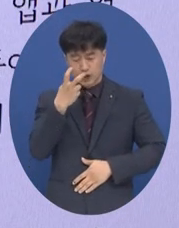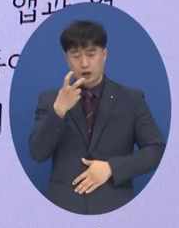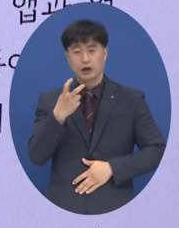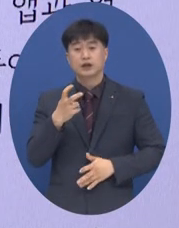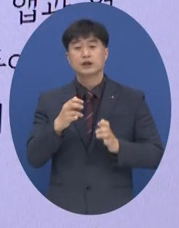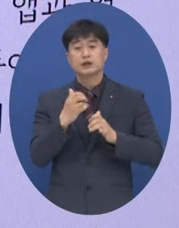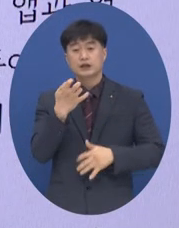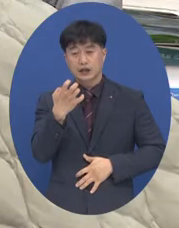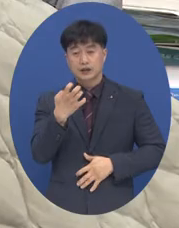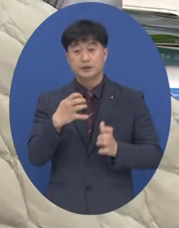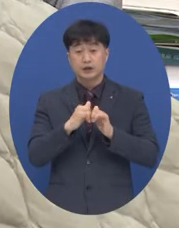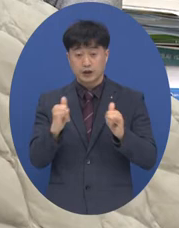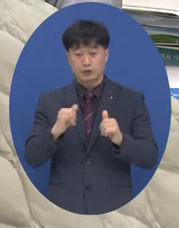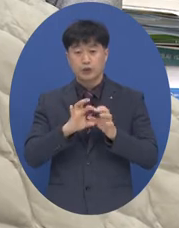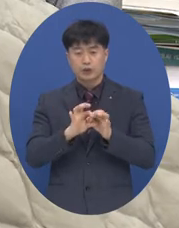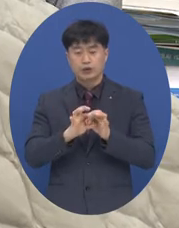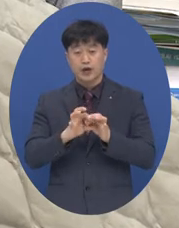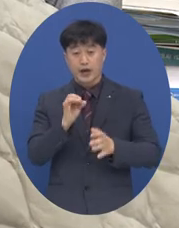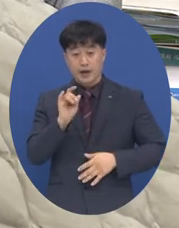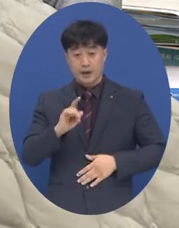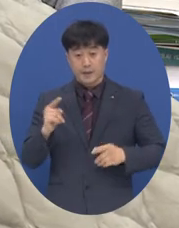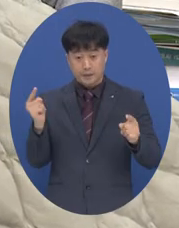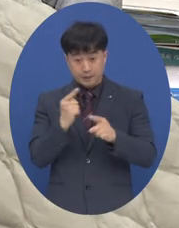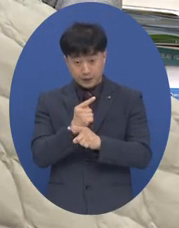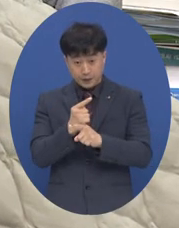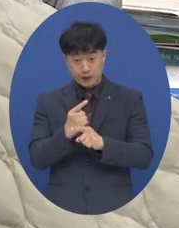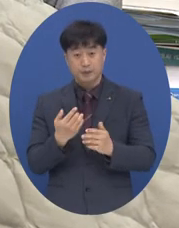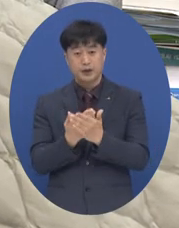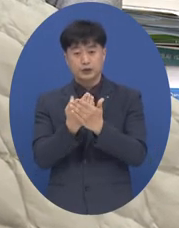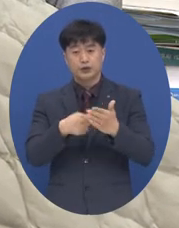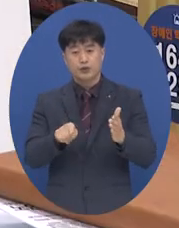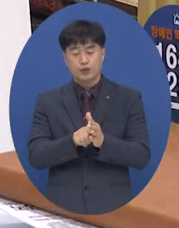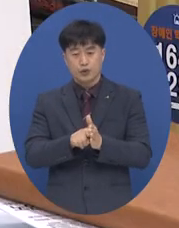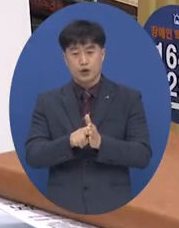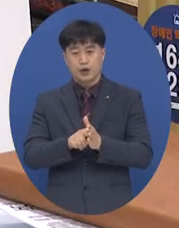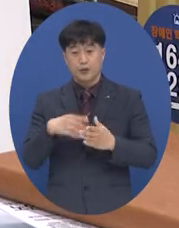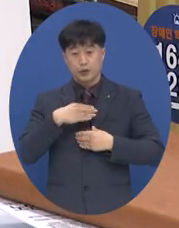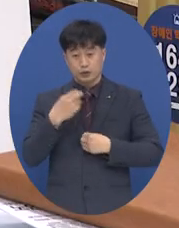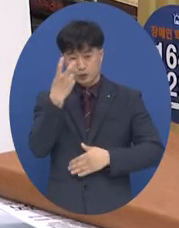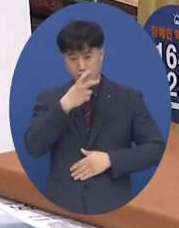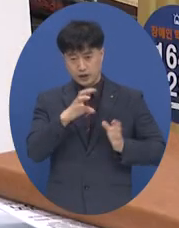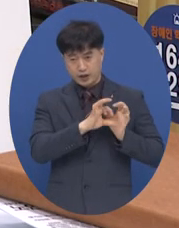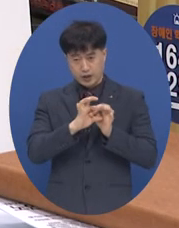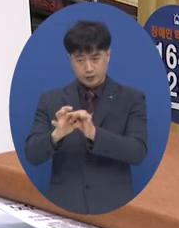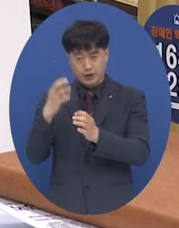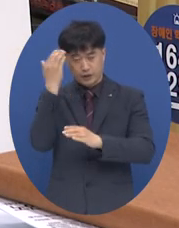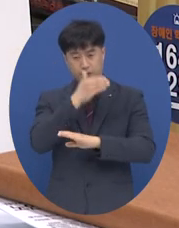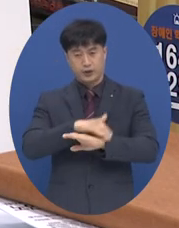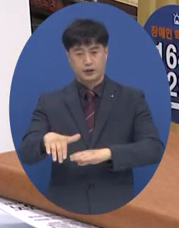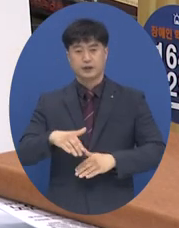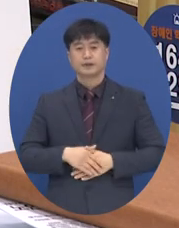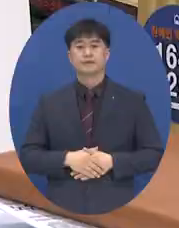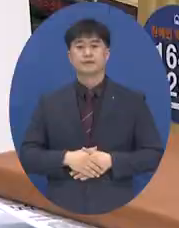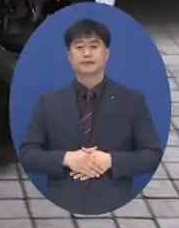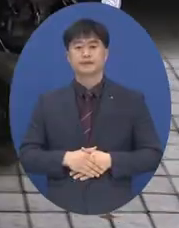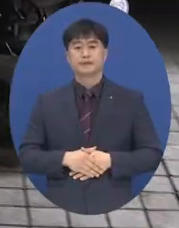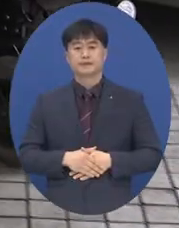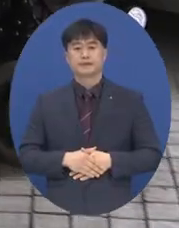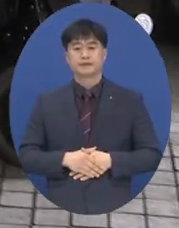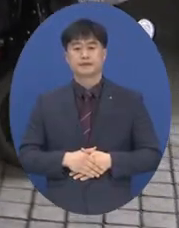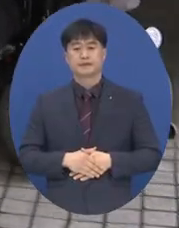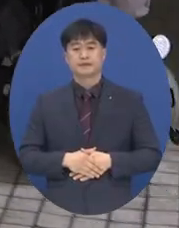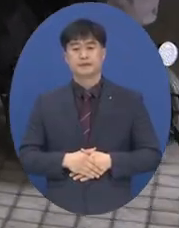요원 40명 을 통해 어플리케이션 개선을 위한 공중 이용수 설에 대한 편의 주사를 계속해 나갈 계획입니다